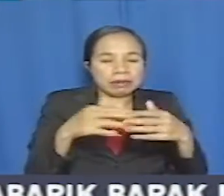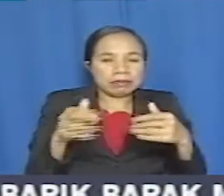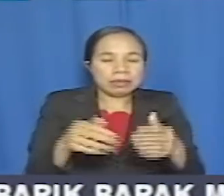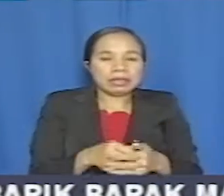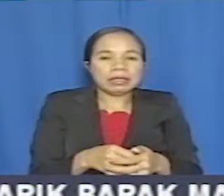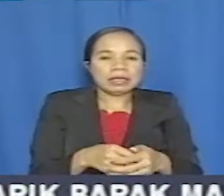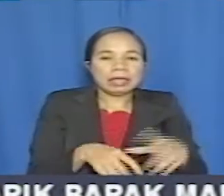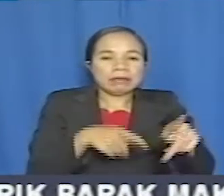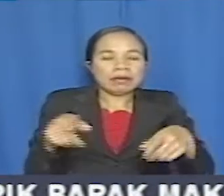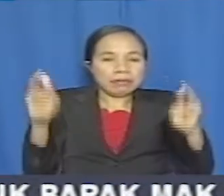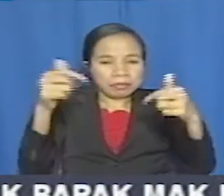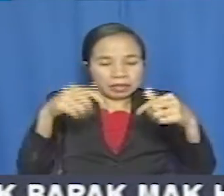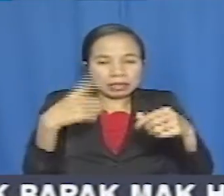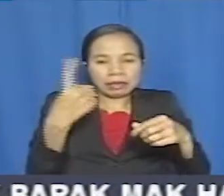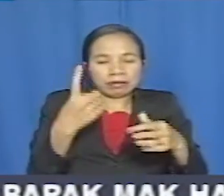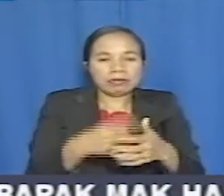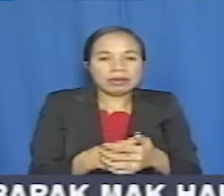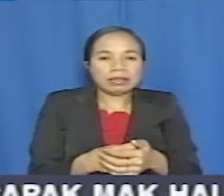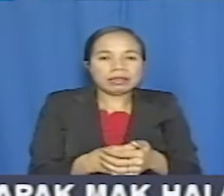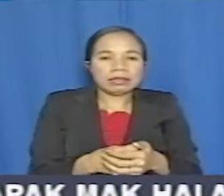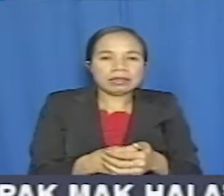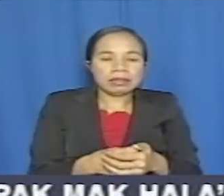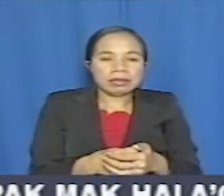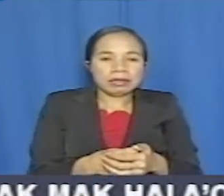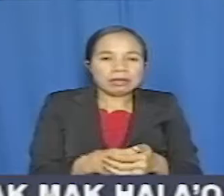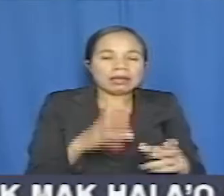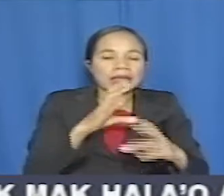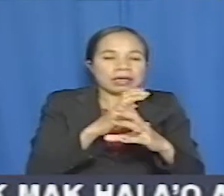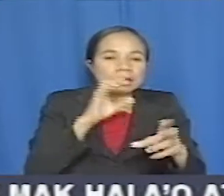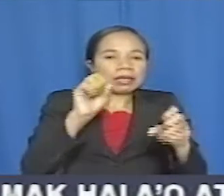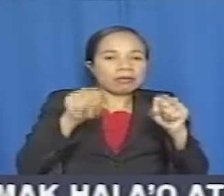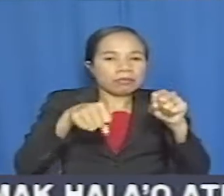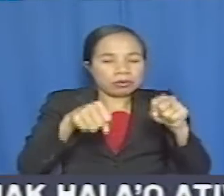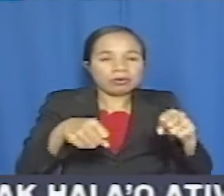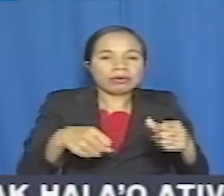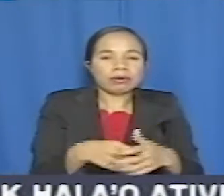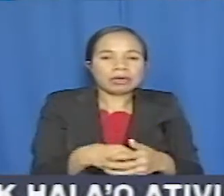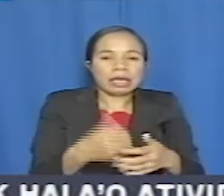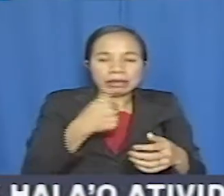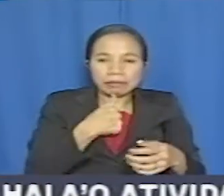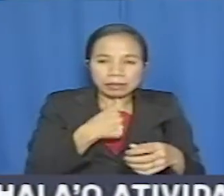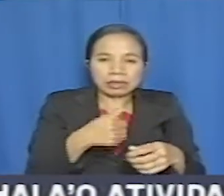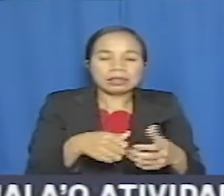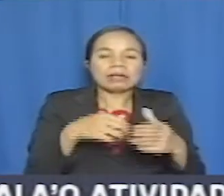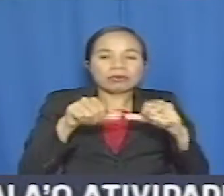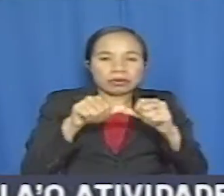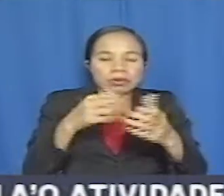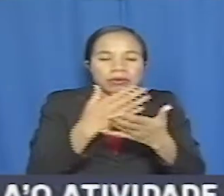kata ansa karata ya pribadi sira motor pribadi sira mai lor lor ne mai hola na fati ansa bai bain eta ansa